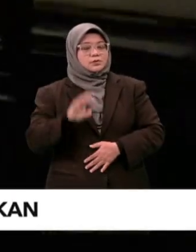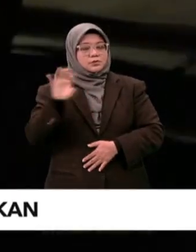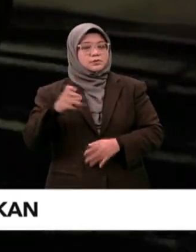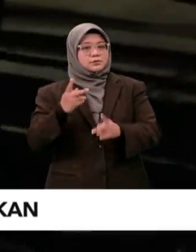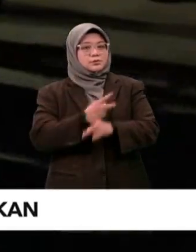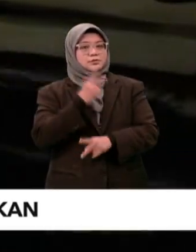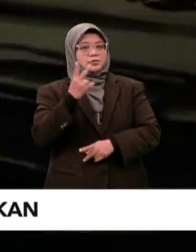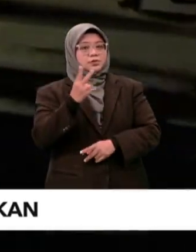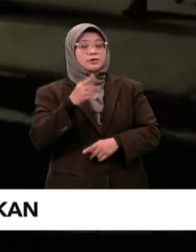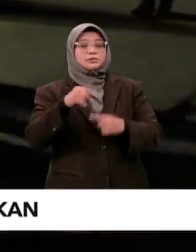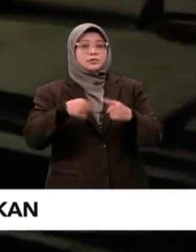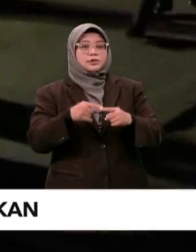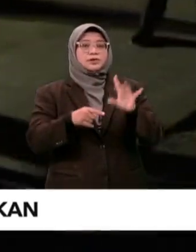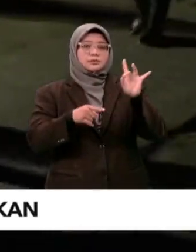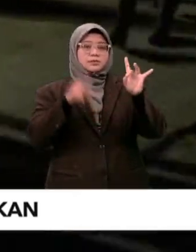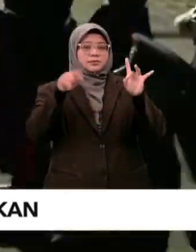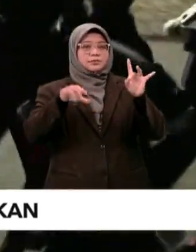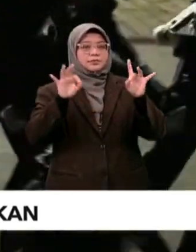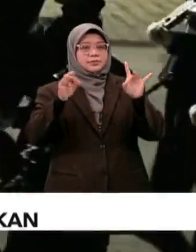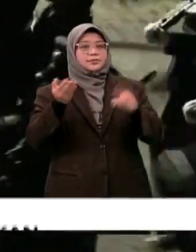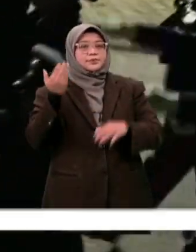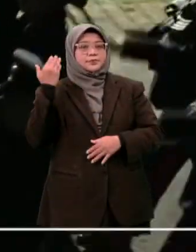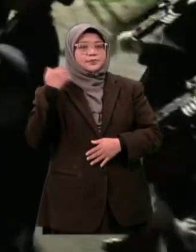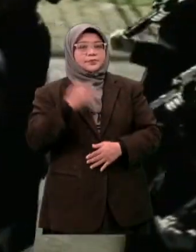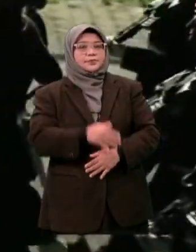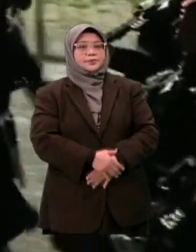8 September lalu